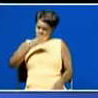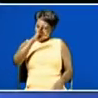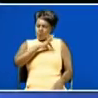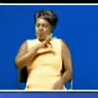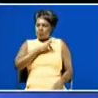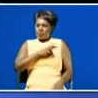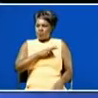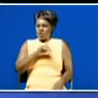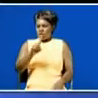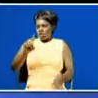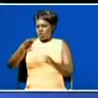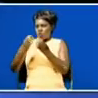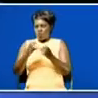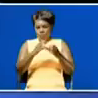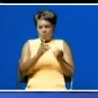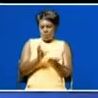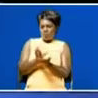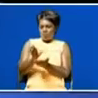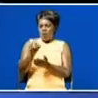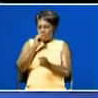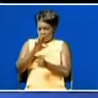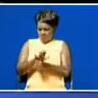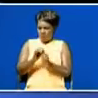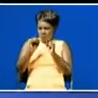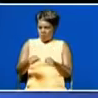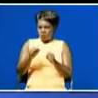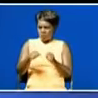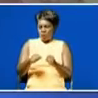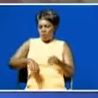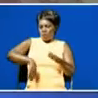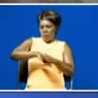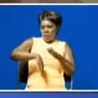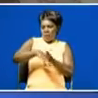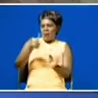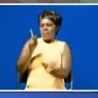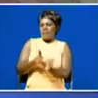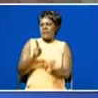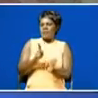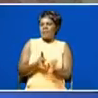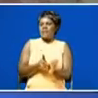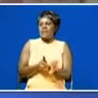club licensing, kila club ilikuwa inafaa itoe guarantee kwamba wanaweza kucheza kwa league.